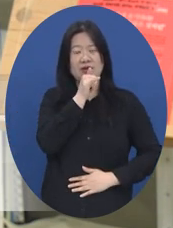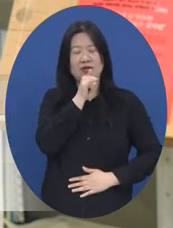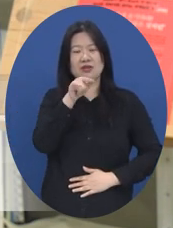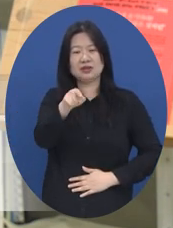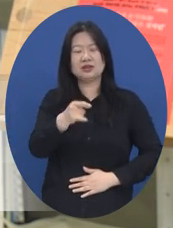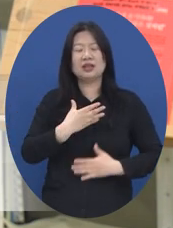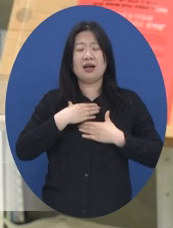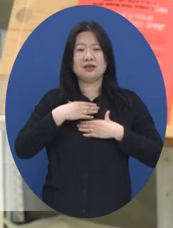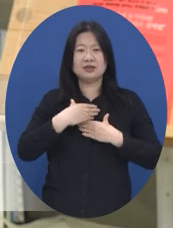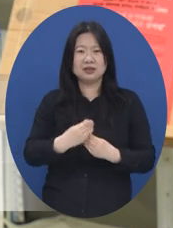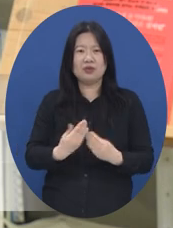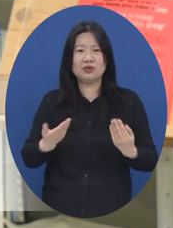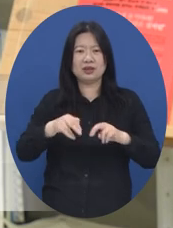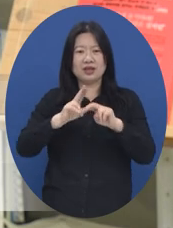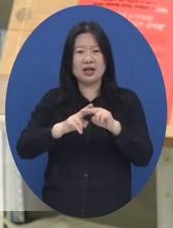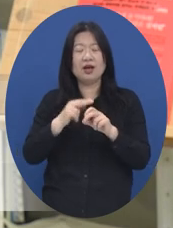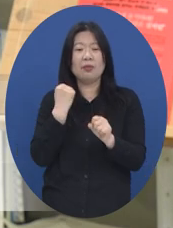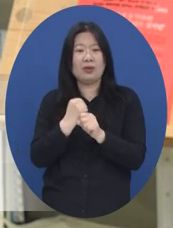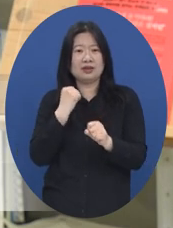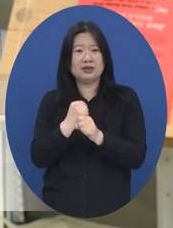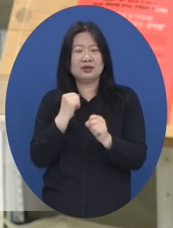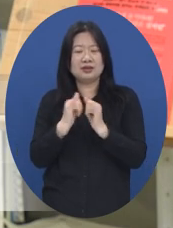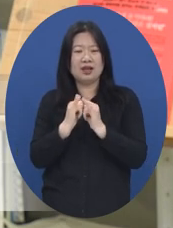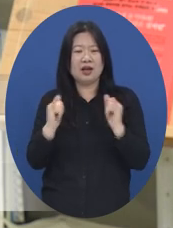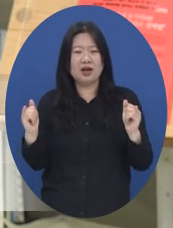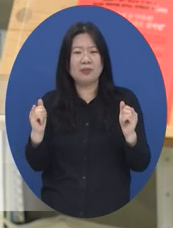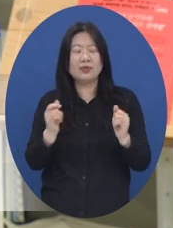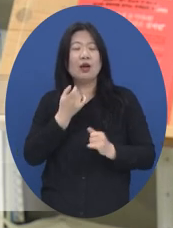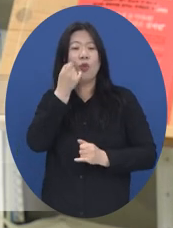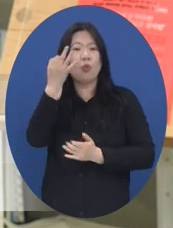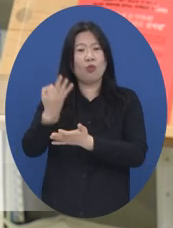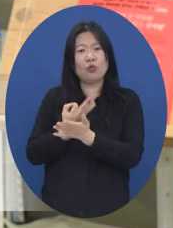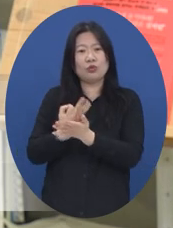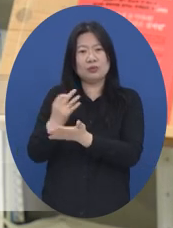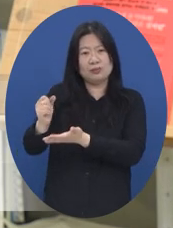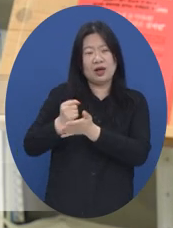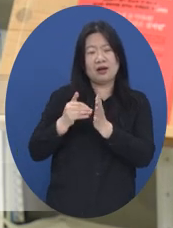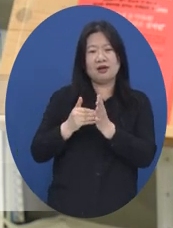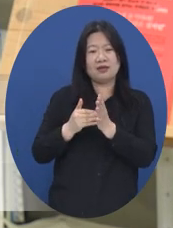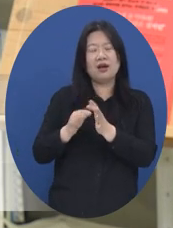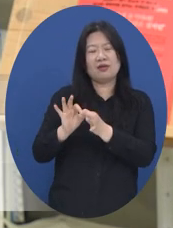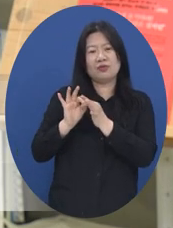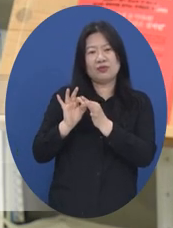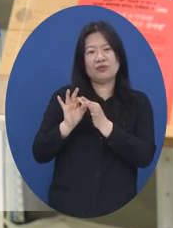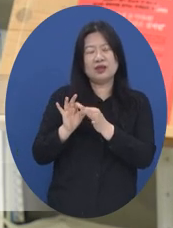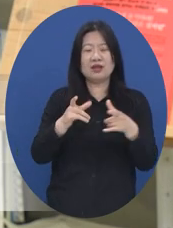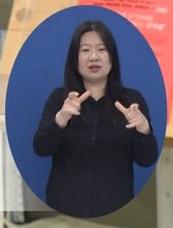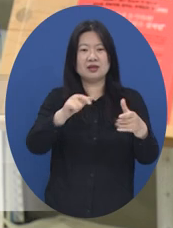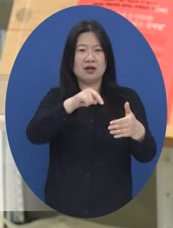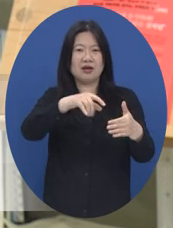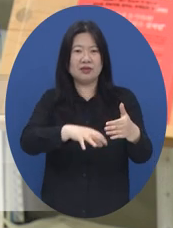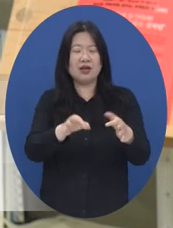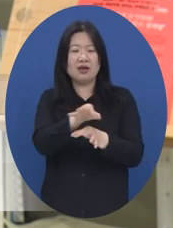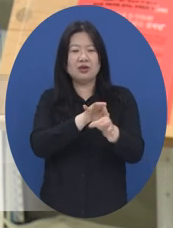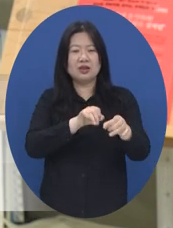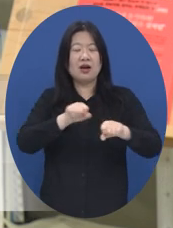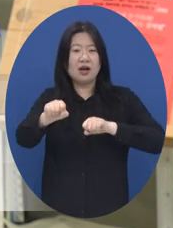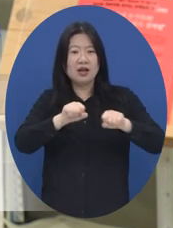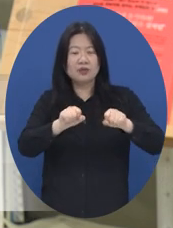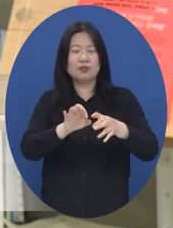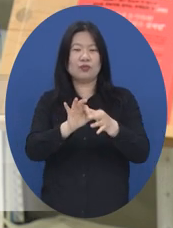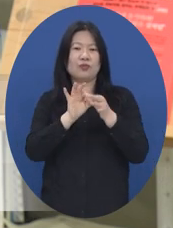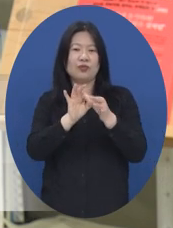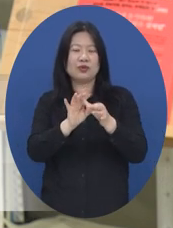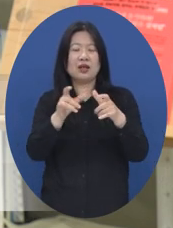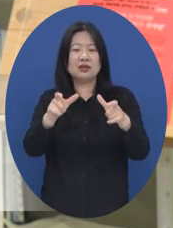그 안정적으로 일자리가 만들어진 분들이 월급을 받아서 지역에 또이또 경제 활동을 함으로